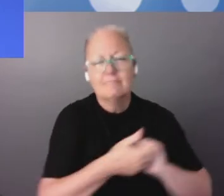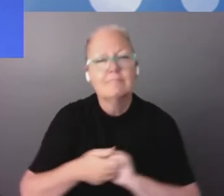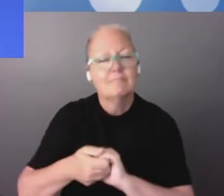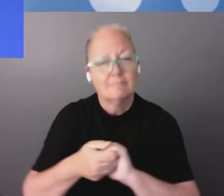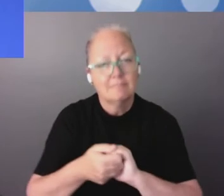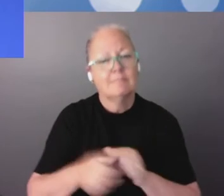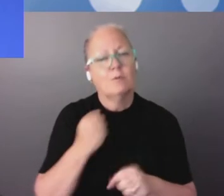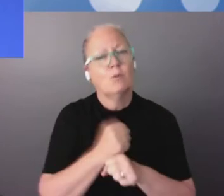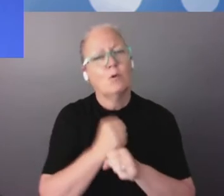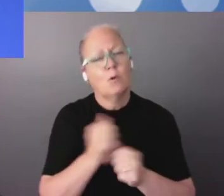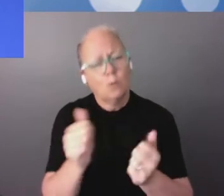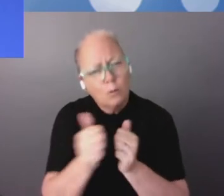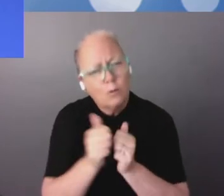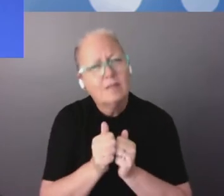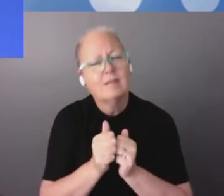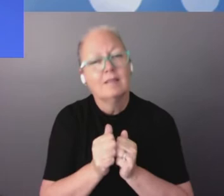gestion